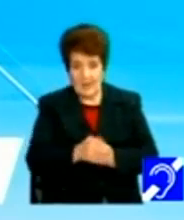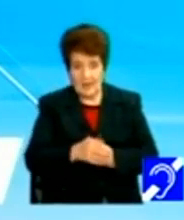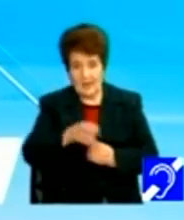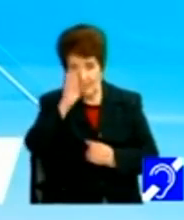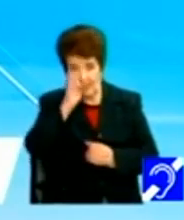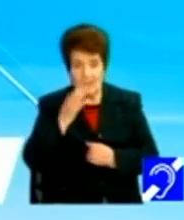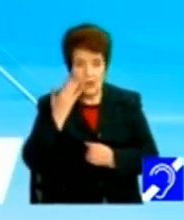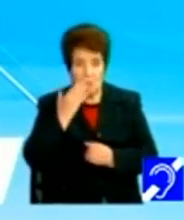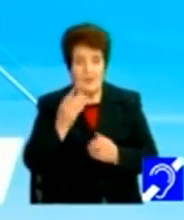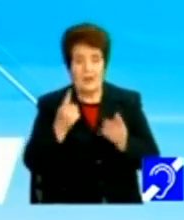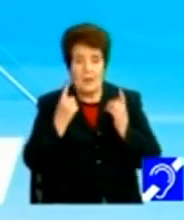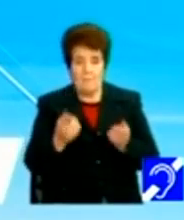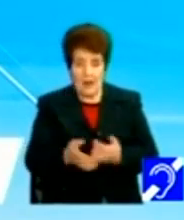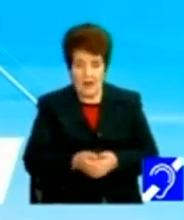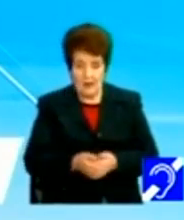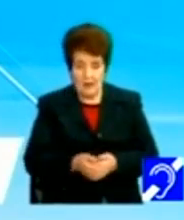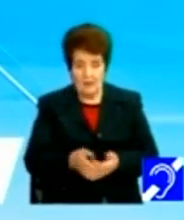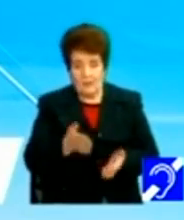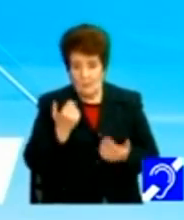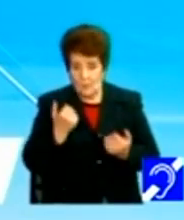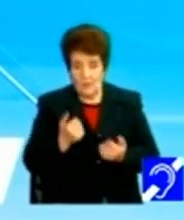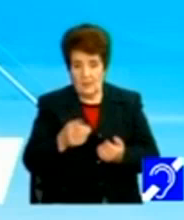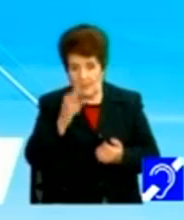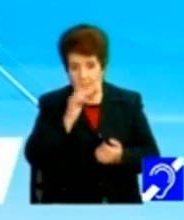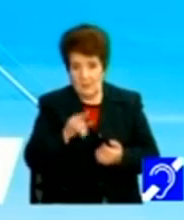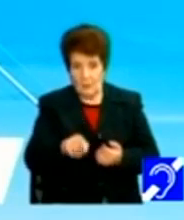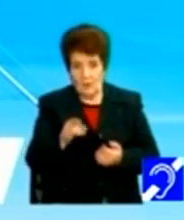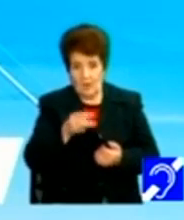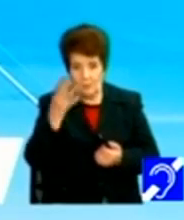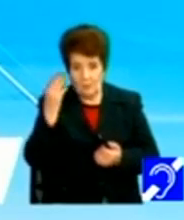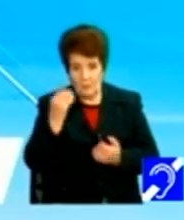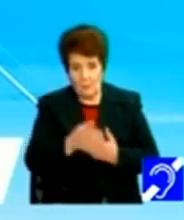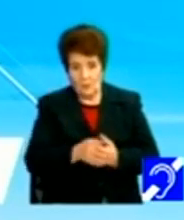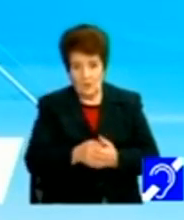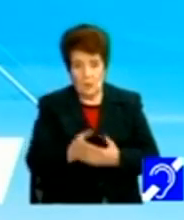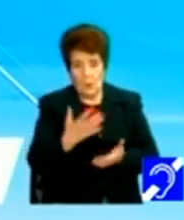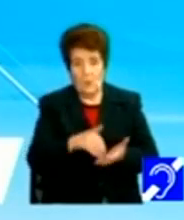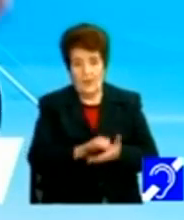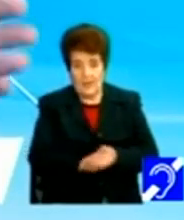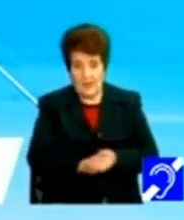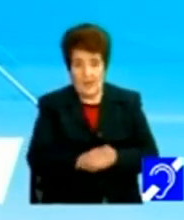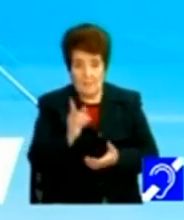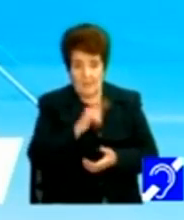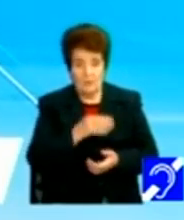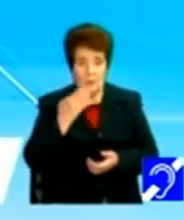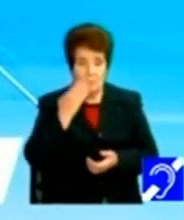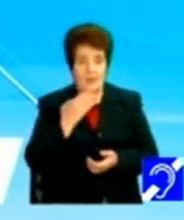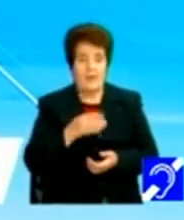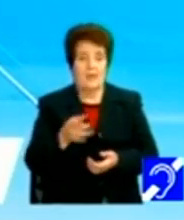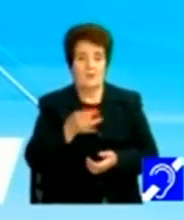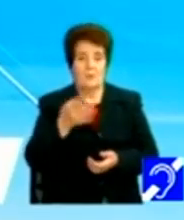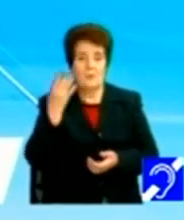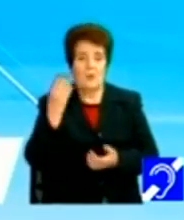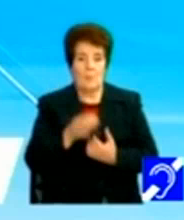este România Mare. Nu există proiect de țară pentru Republica Moldova. Proiect de țară este unirea pentru România și Republica Moldova